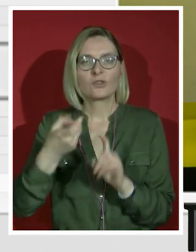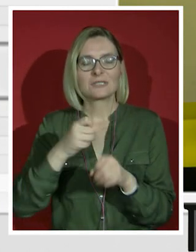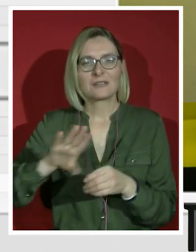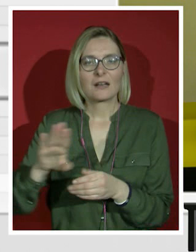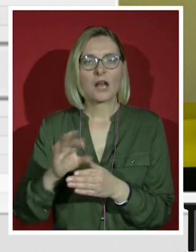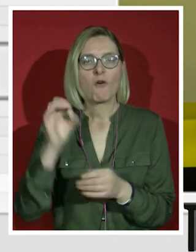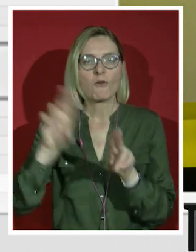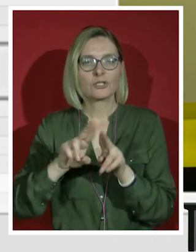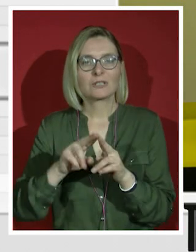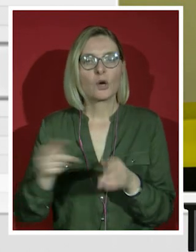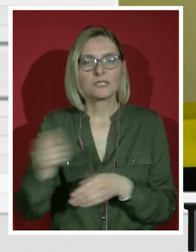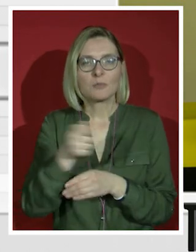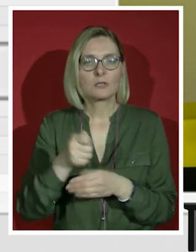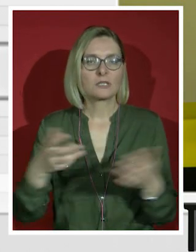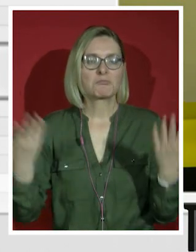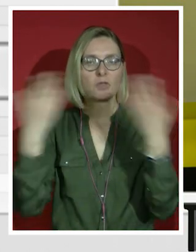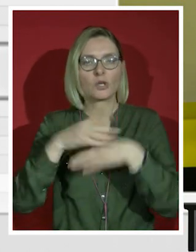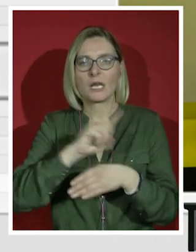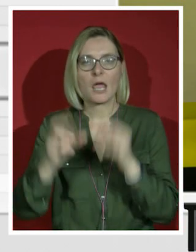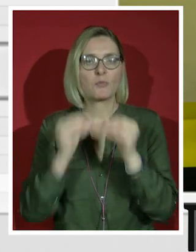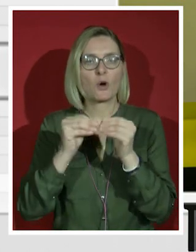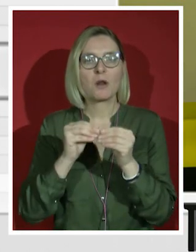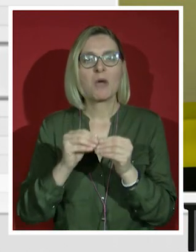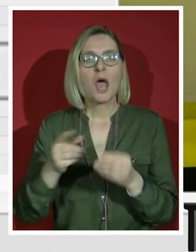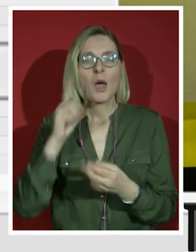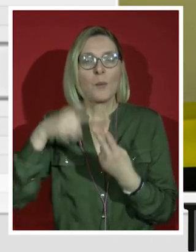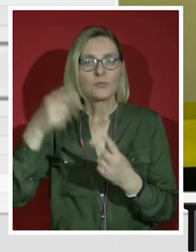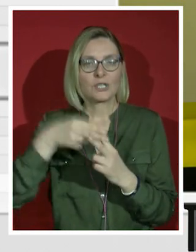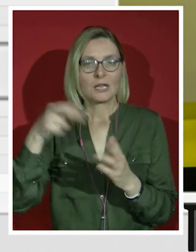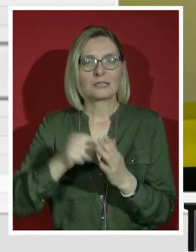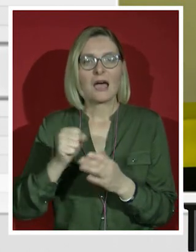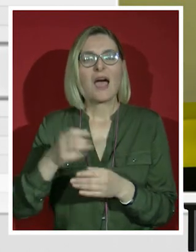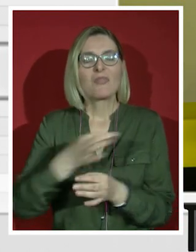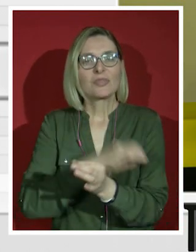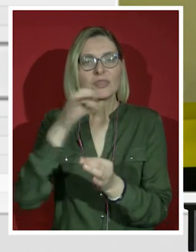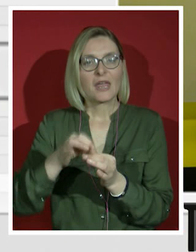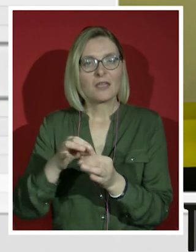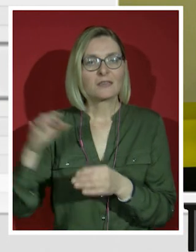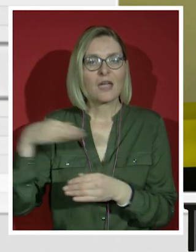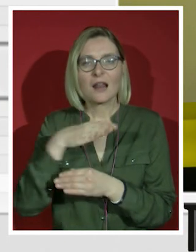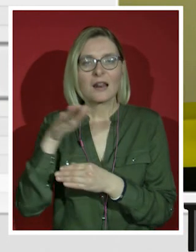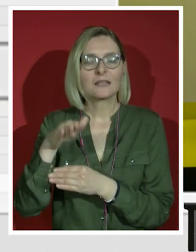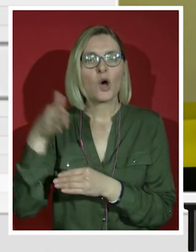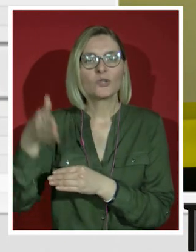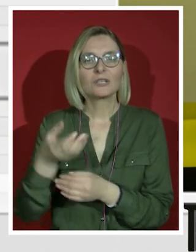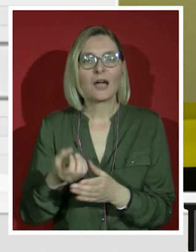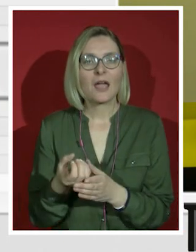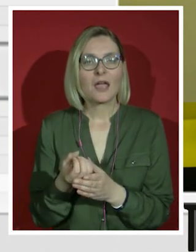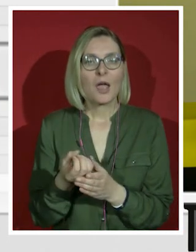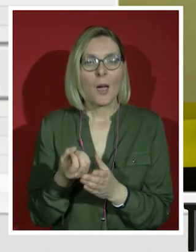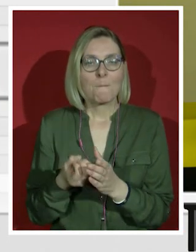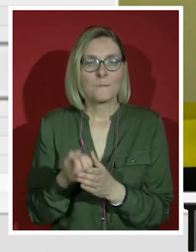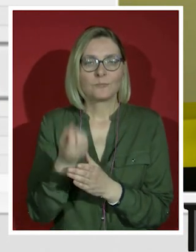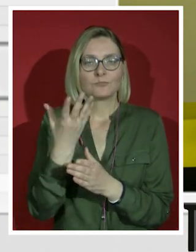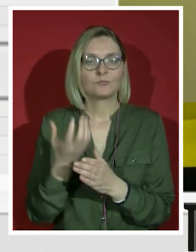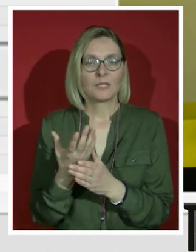тогаш нема штета. Меѓутоа, пчелата дење оди ги посетува цветовите, не е свесна при тоа за тоа. Известно време